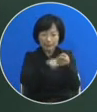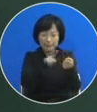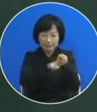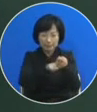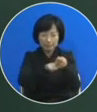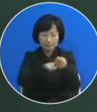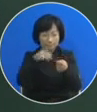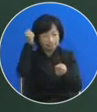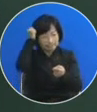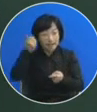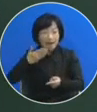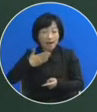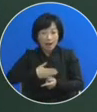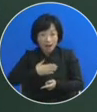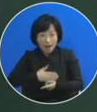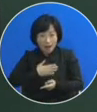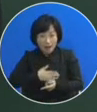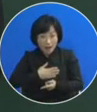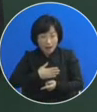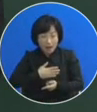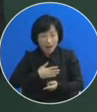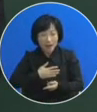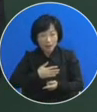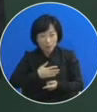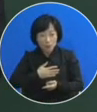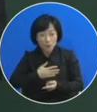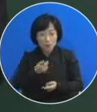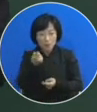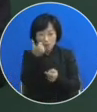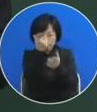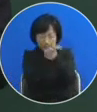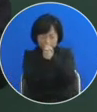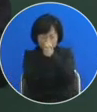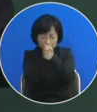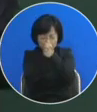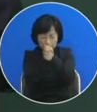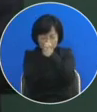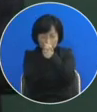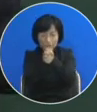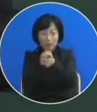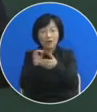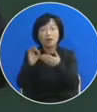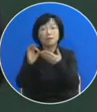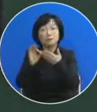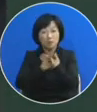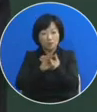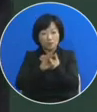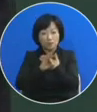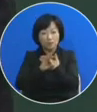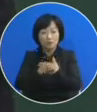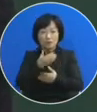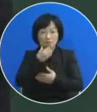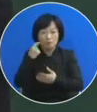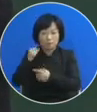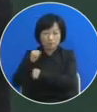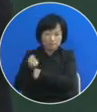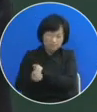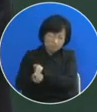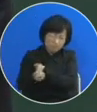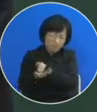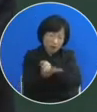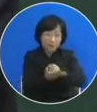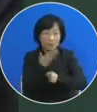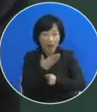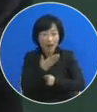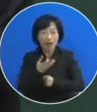여러분 진짜로 좀 기도하시고요. 많은 걸 넓히면 굉장한 복음 운동이 되는데 그 이전에 하나님이 역사하시게 돼 있어요. And so really